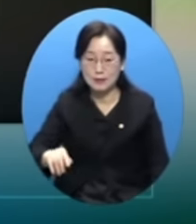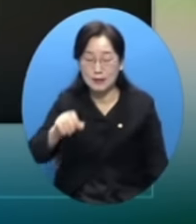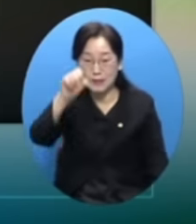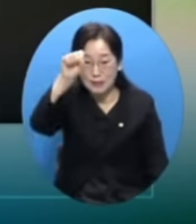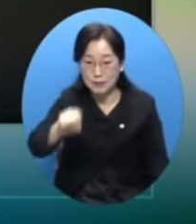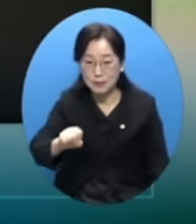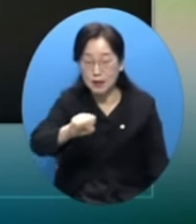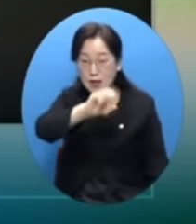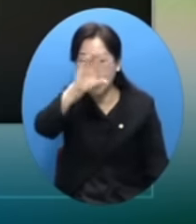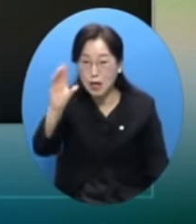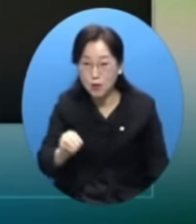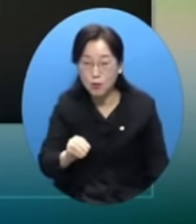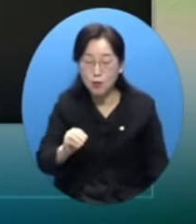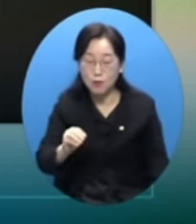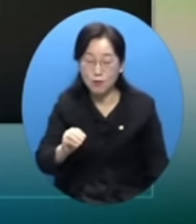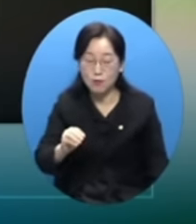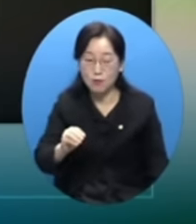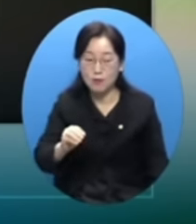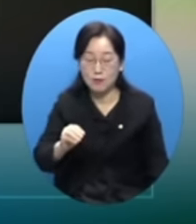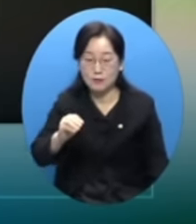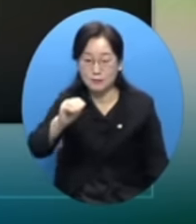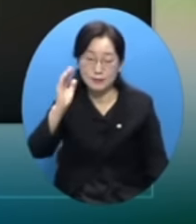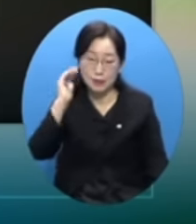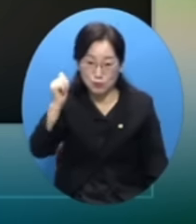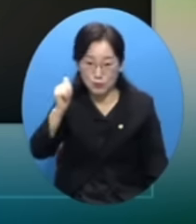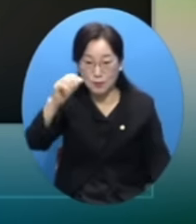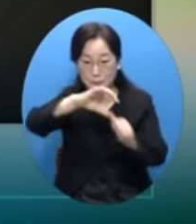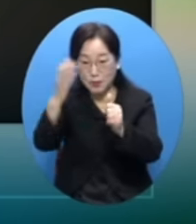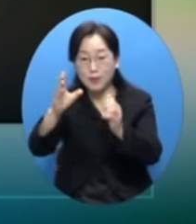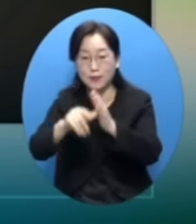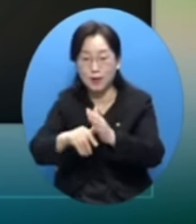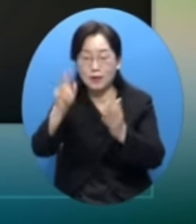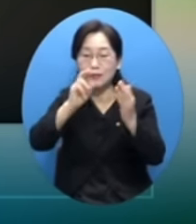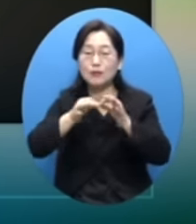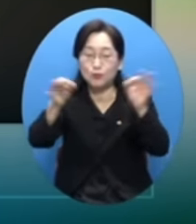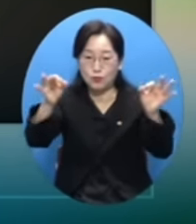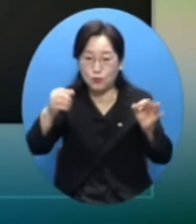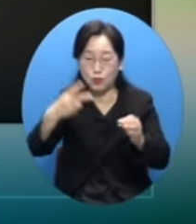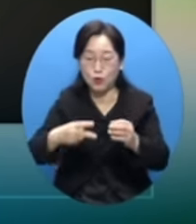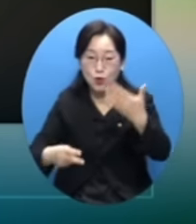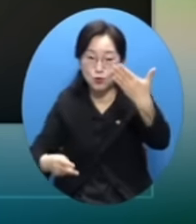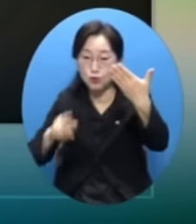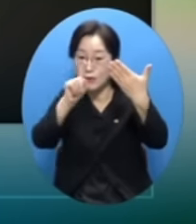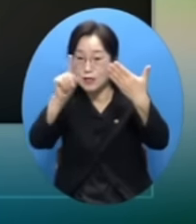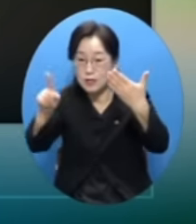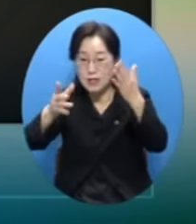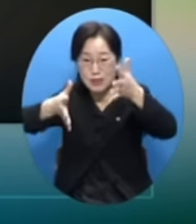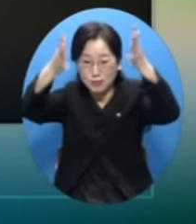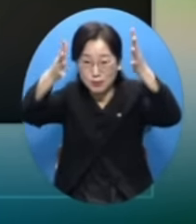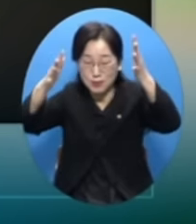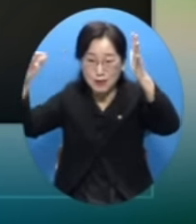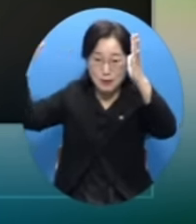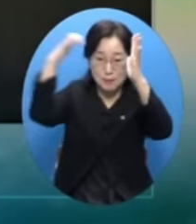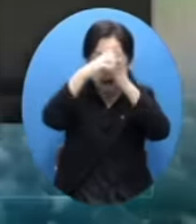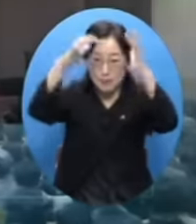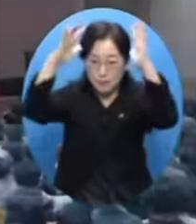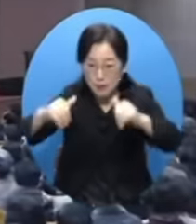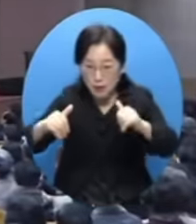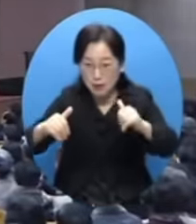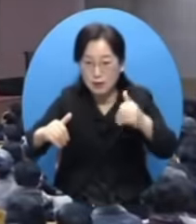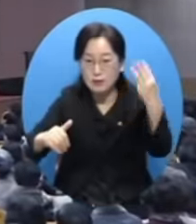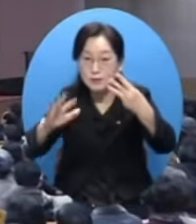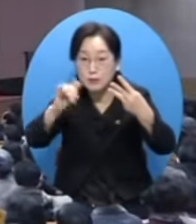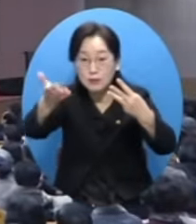만델라가 석방되던 날 이 찬송이 불려졌고 9.11 테러가 나서 3천 명 이상의 희생자를 낳았을 때 이 찬송이 울려